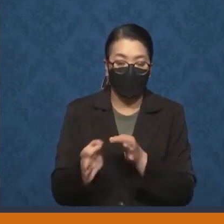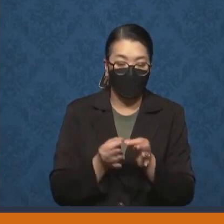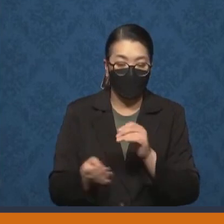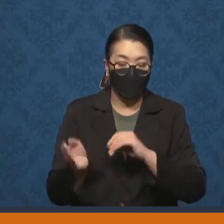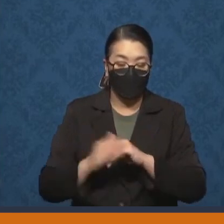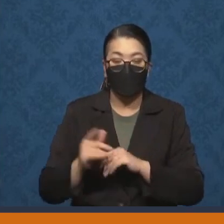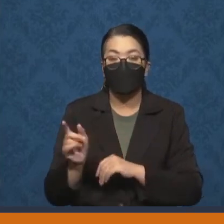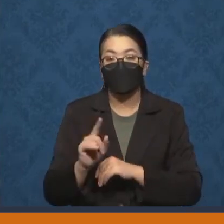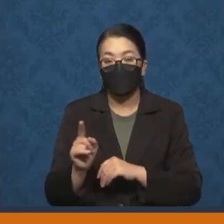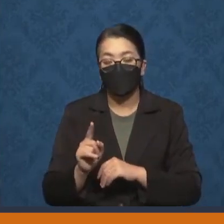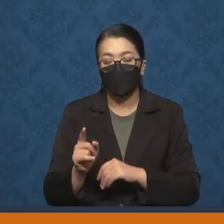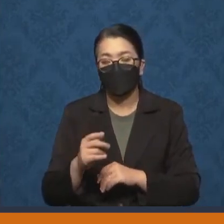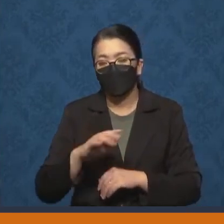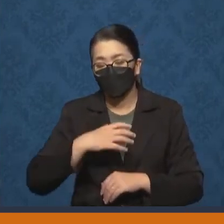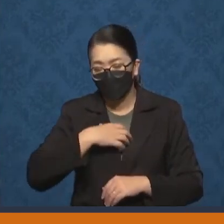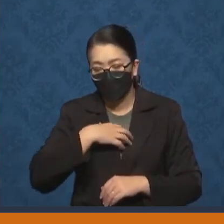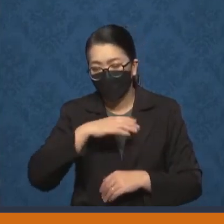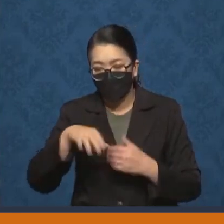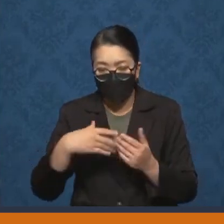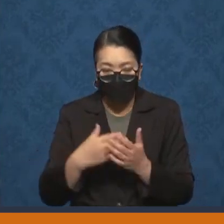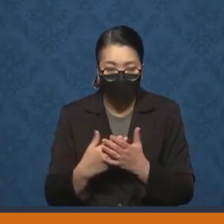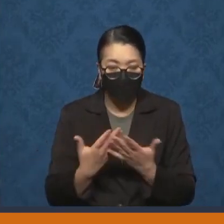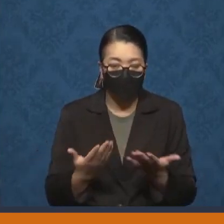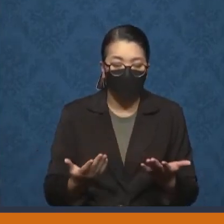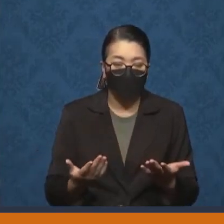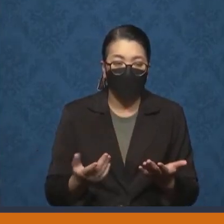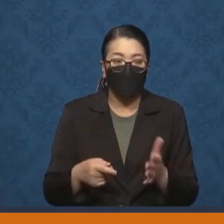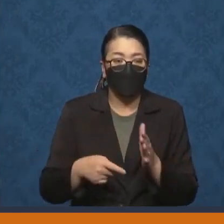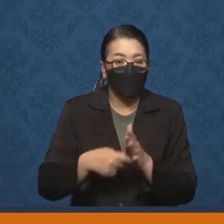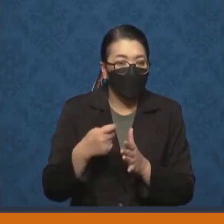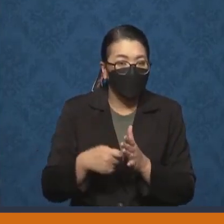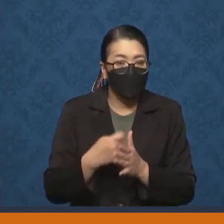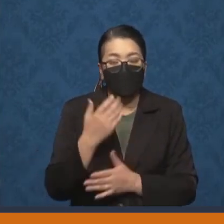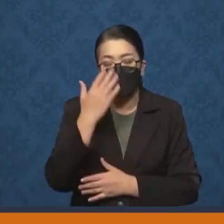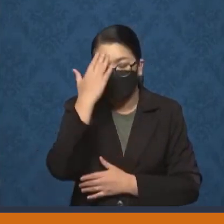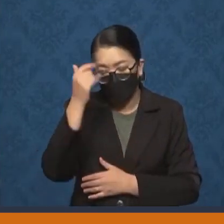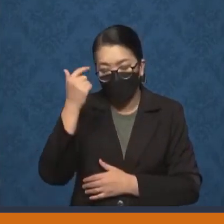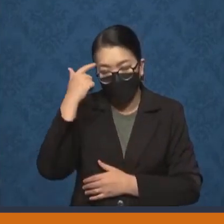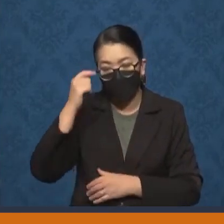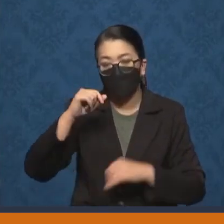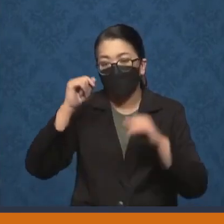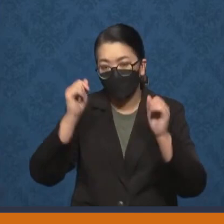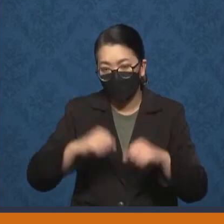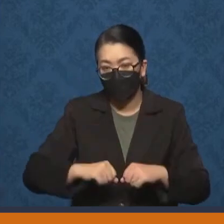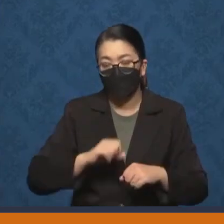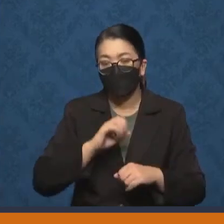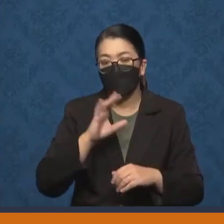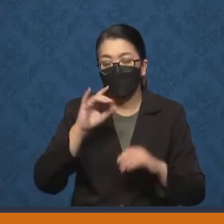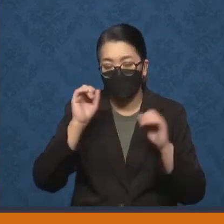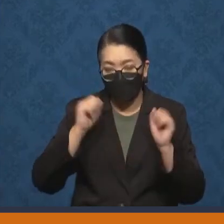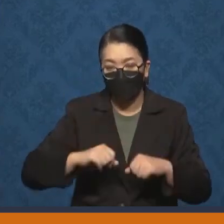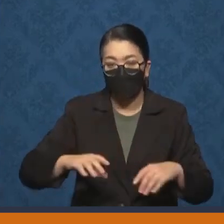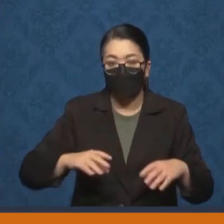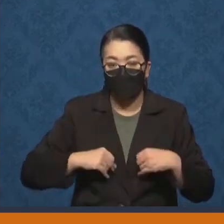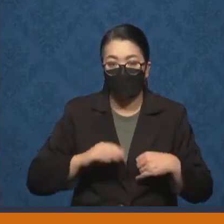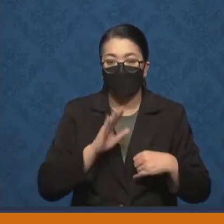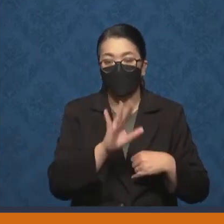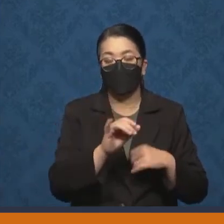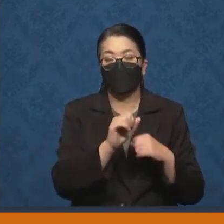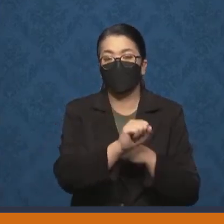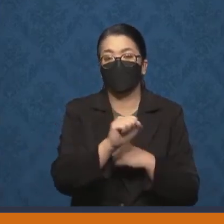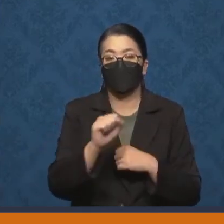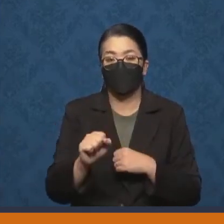ในครั้งนี้ก็เพื่อต้องการจะแสดงเหตุผลที่ผมเห็นด้วยกับคำสงวนคำแปรยติของท่านส.ส.